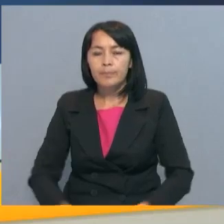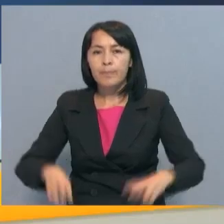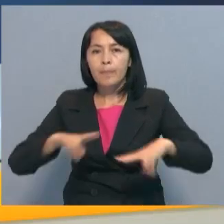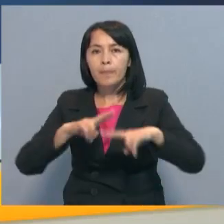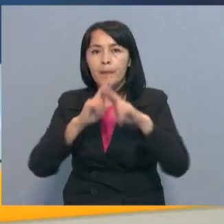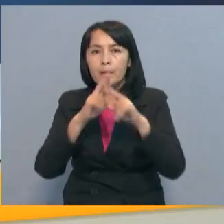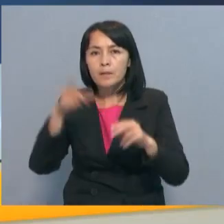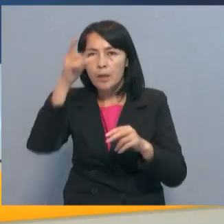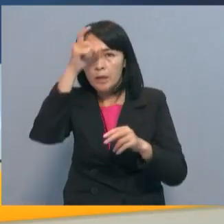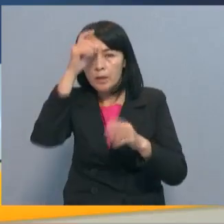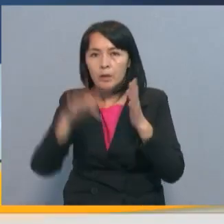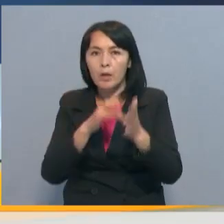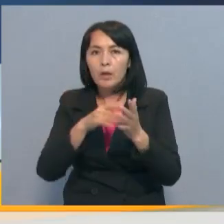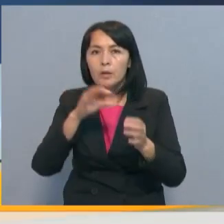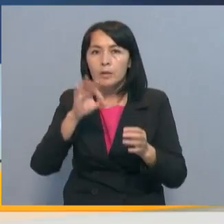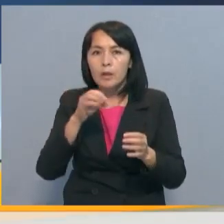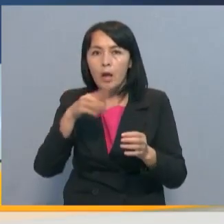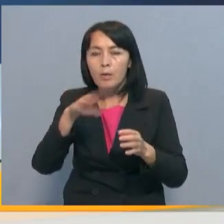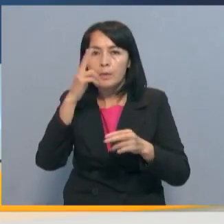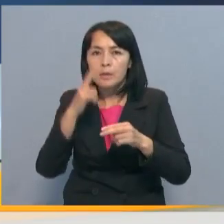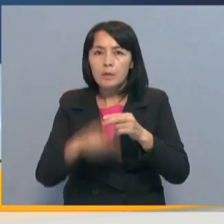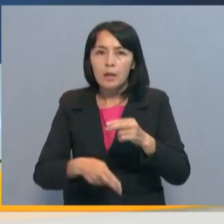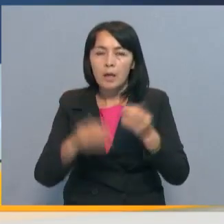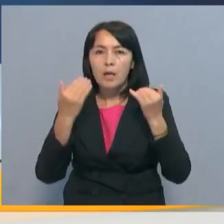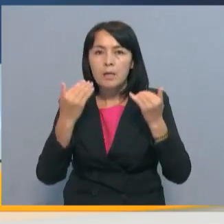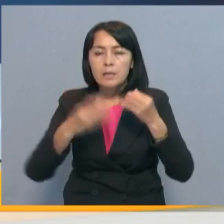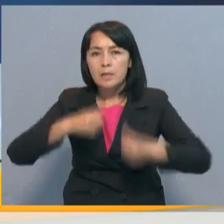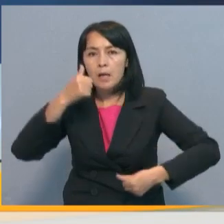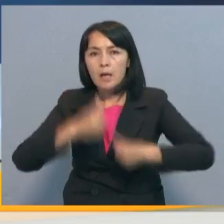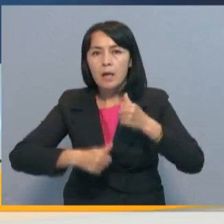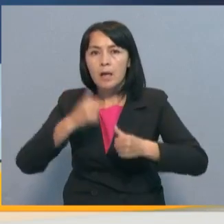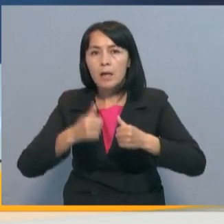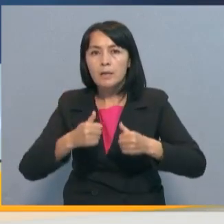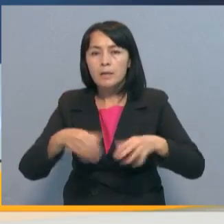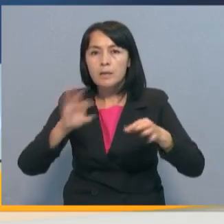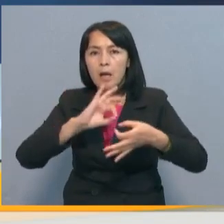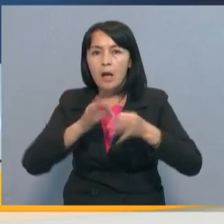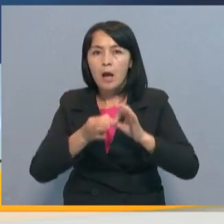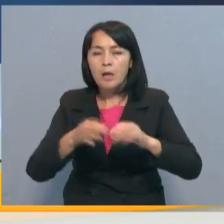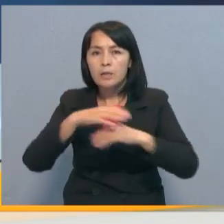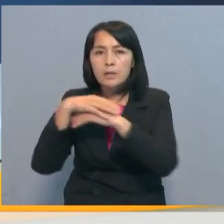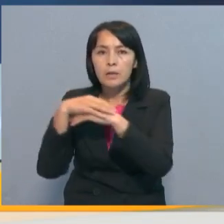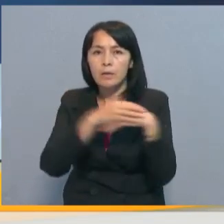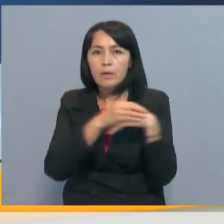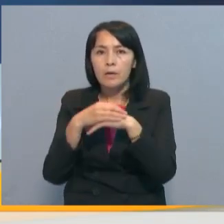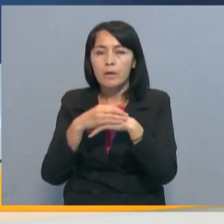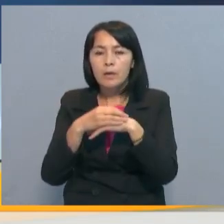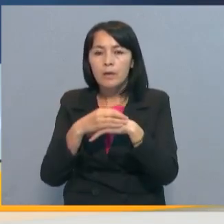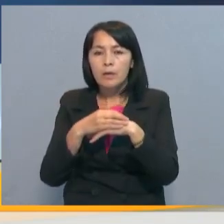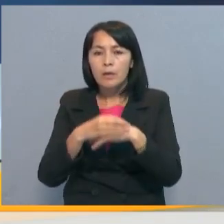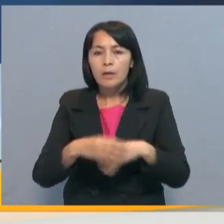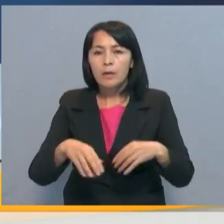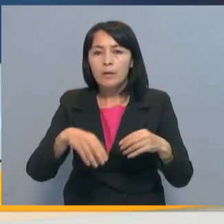В столице Иордании, городе Амман, завершилось континентальное первенство по видам олимпийской борьбы в возрастной